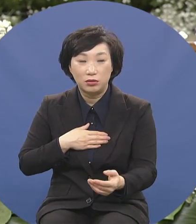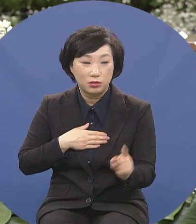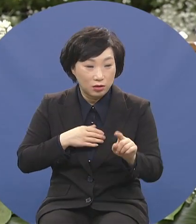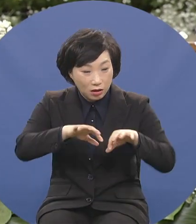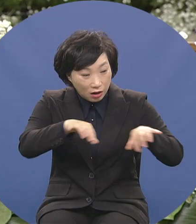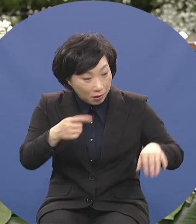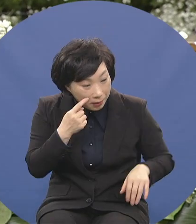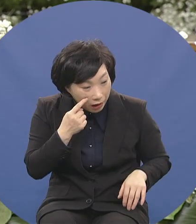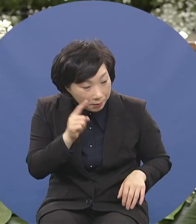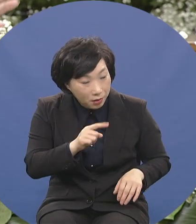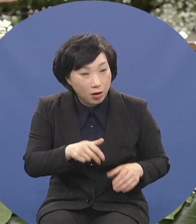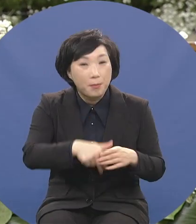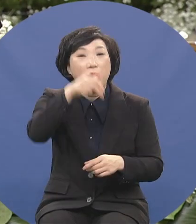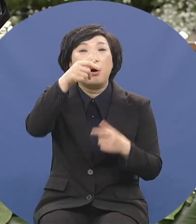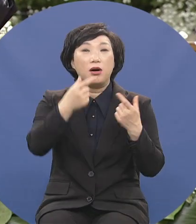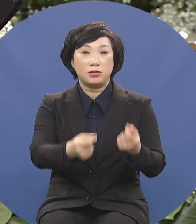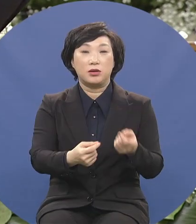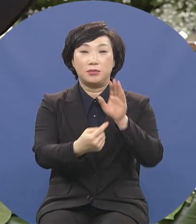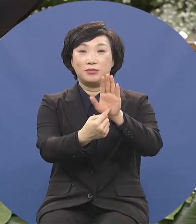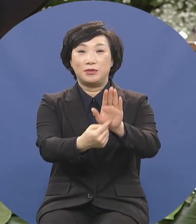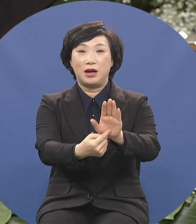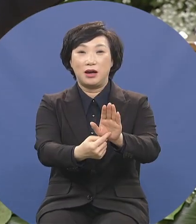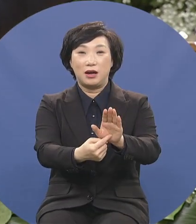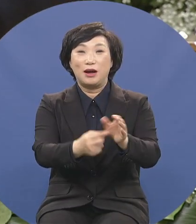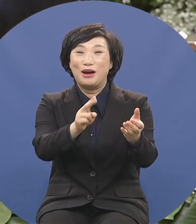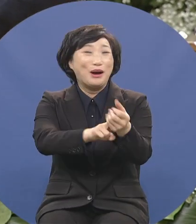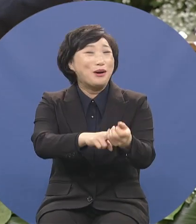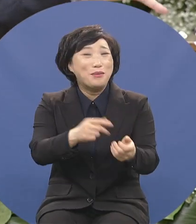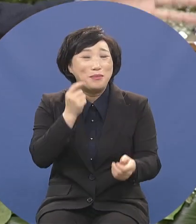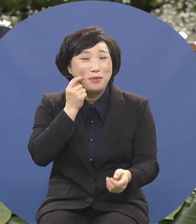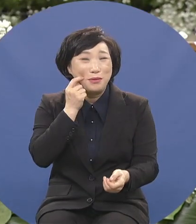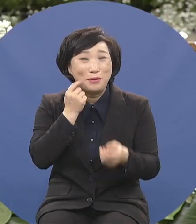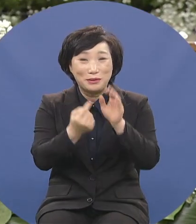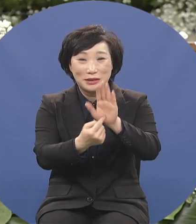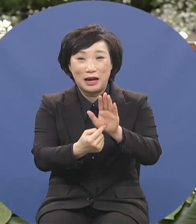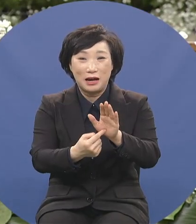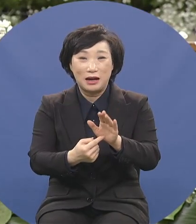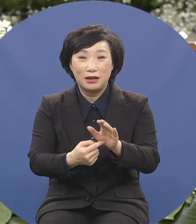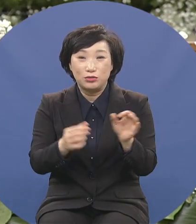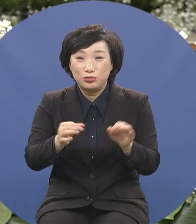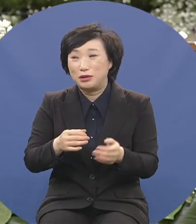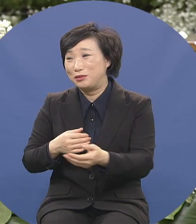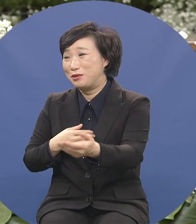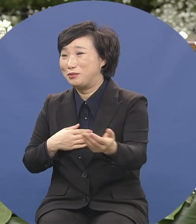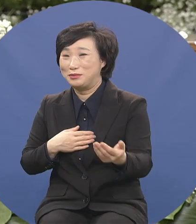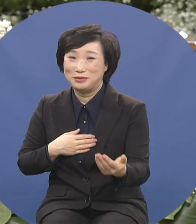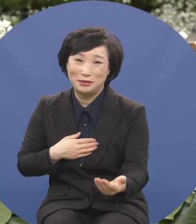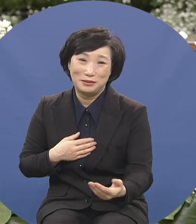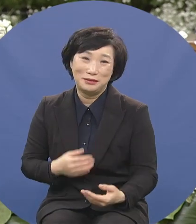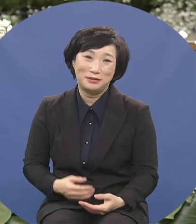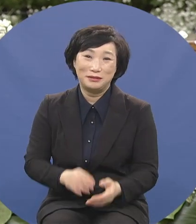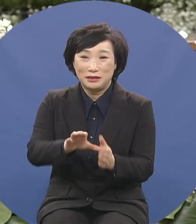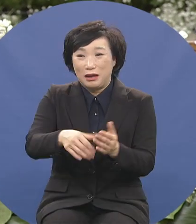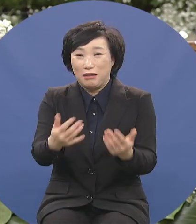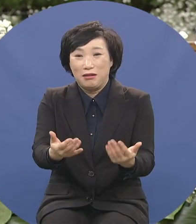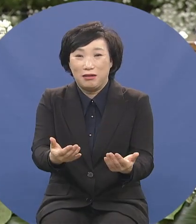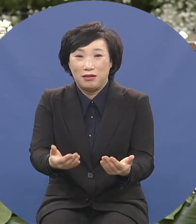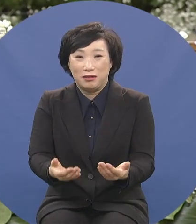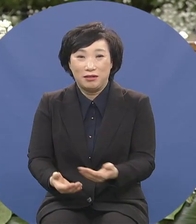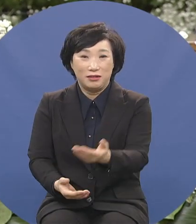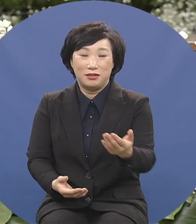실상이 벌거벗게 감출 수 없이 드러나는 그 순간, 그때 그때